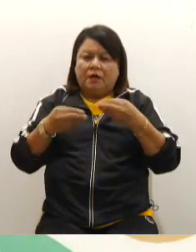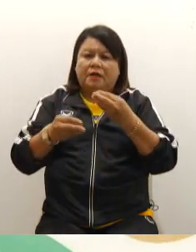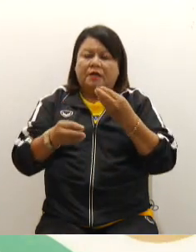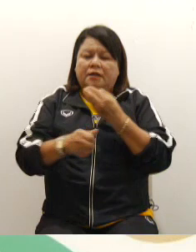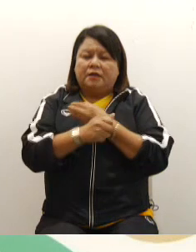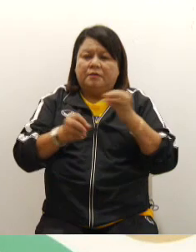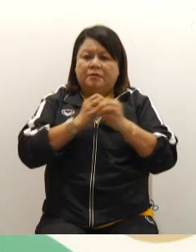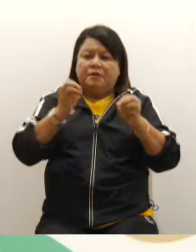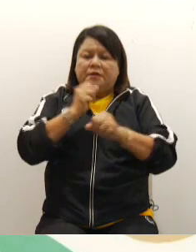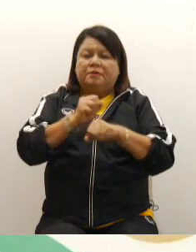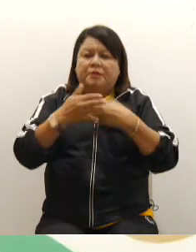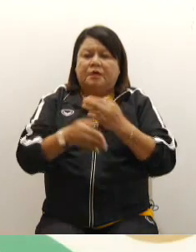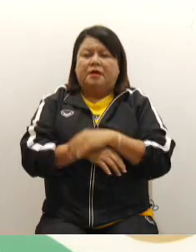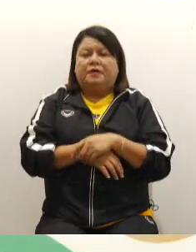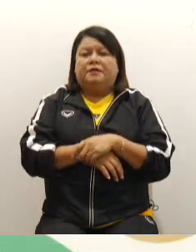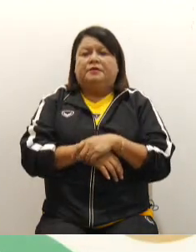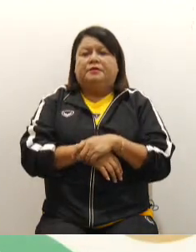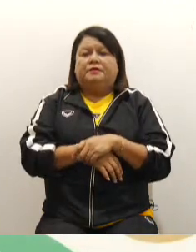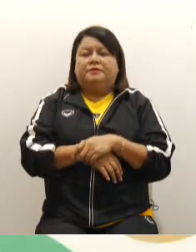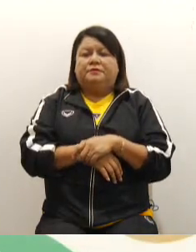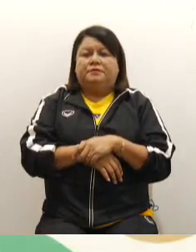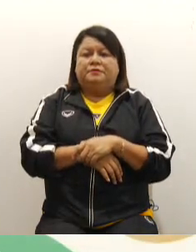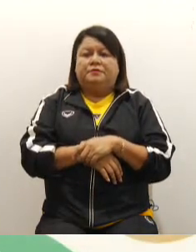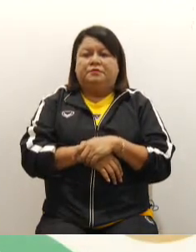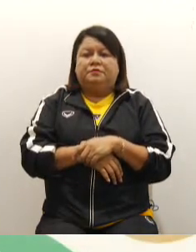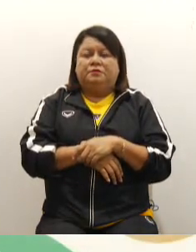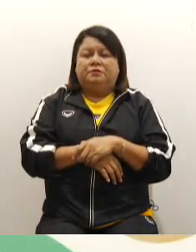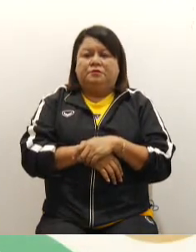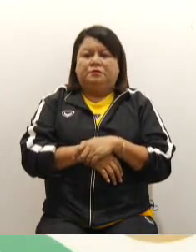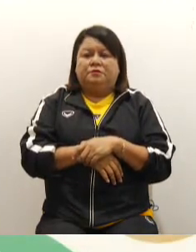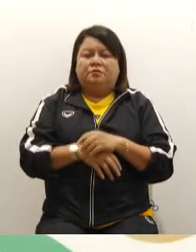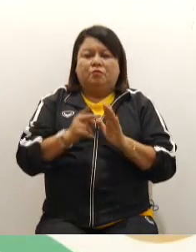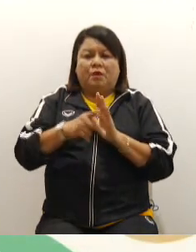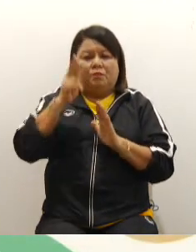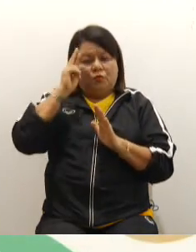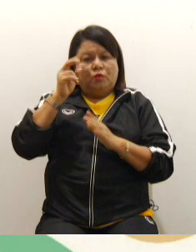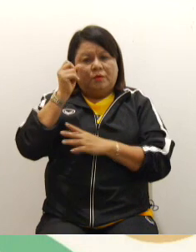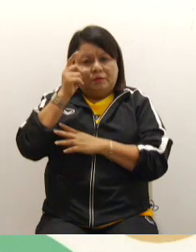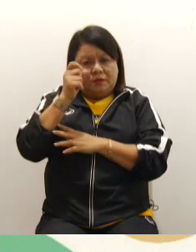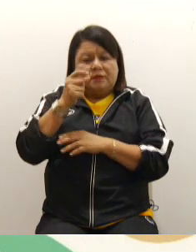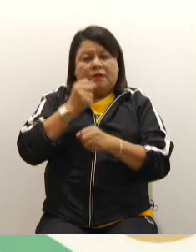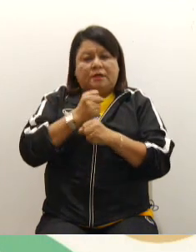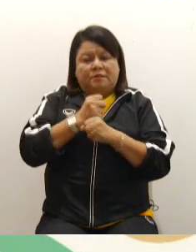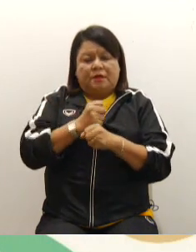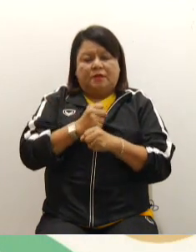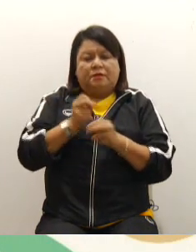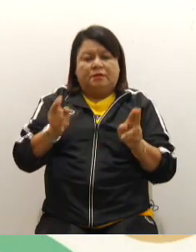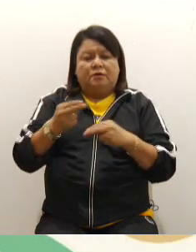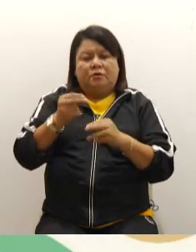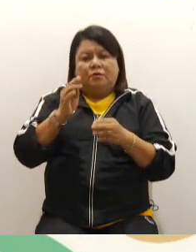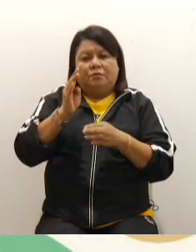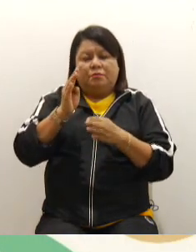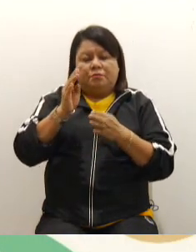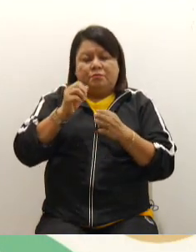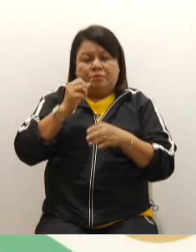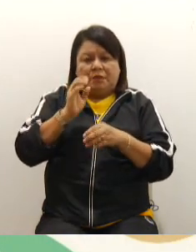จเนี่ยก็จะไม่มีทางที่ดีได้นะคะเพราะฉะนั้นการมีความรู้ความเข้าใจที่ดีในการทำงานในห้องปฏิบัติการเนี่ยก็สำคัญด้วย